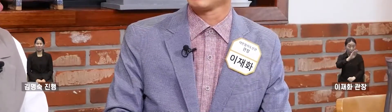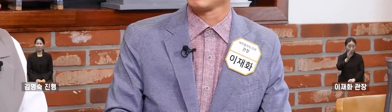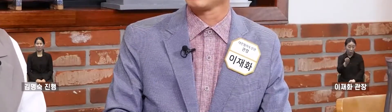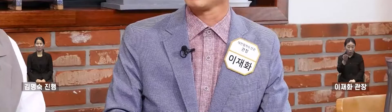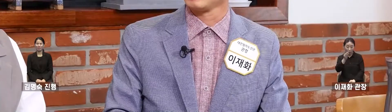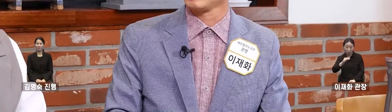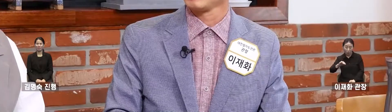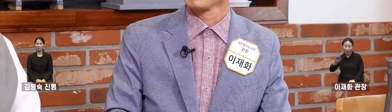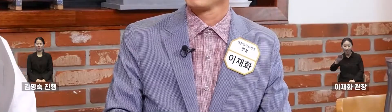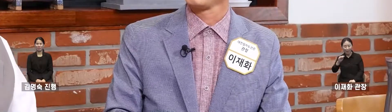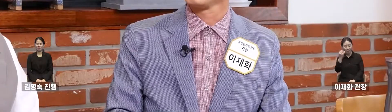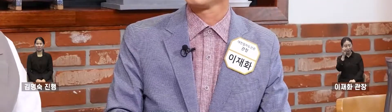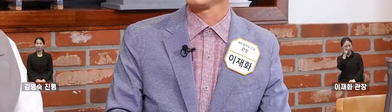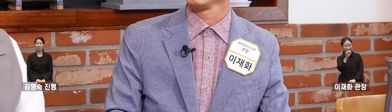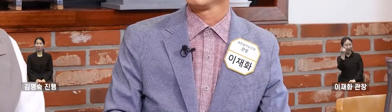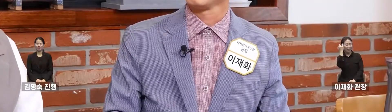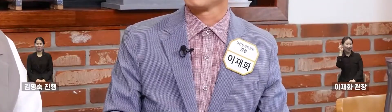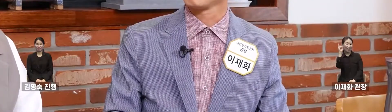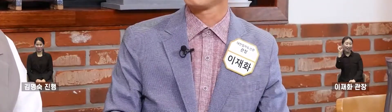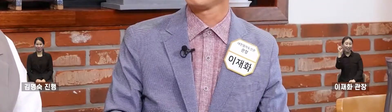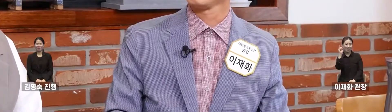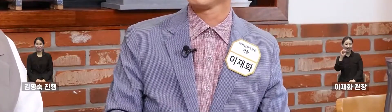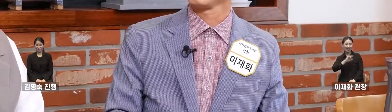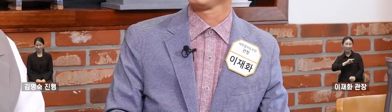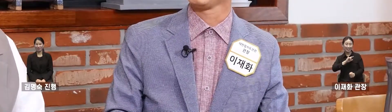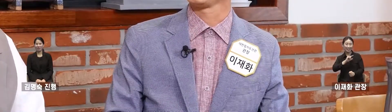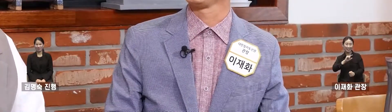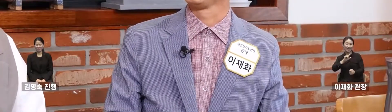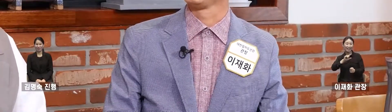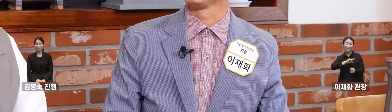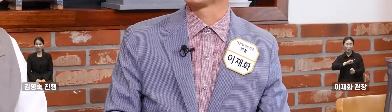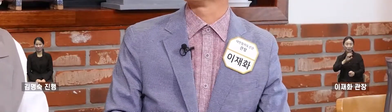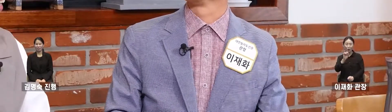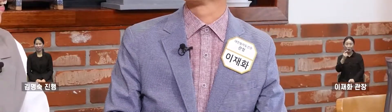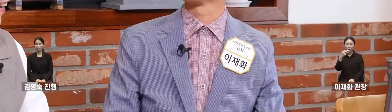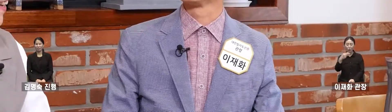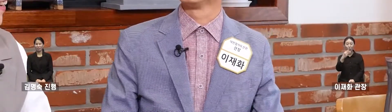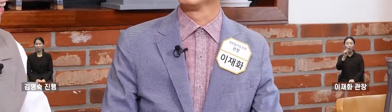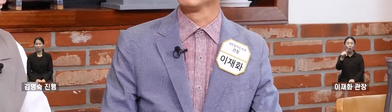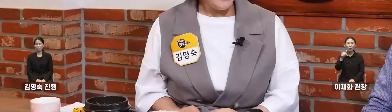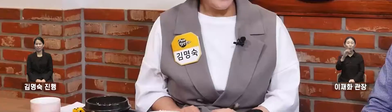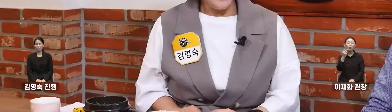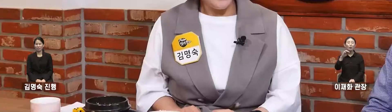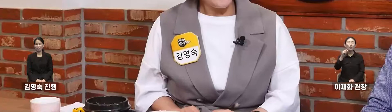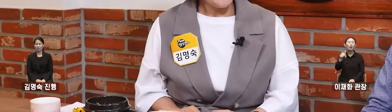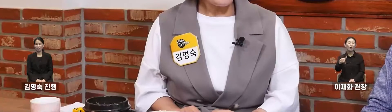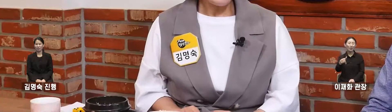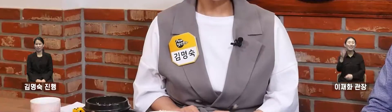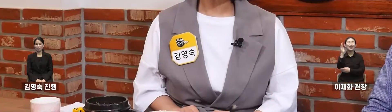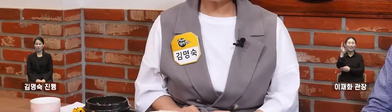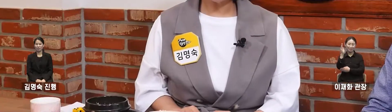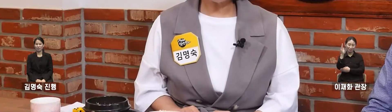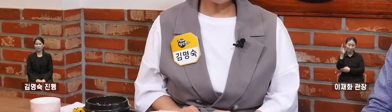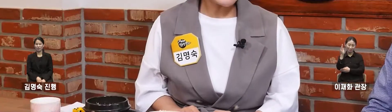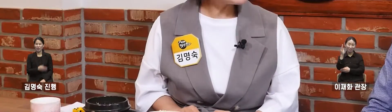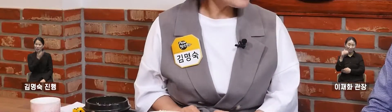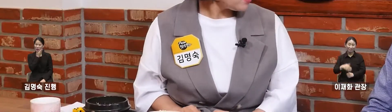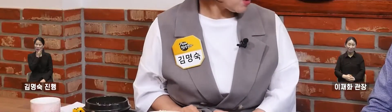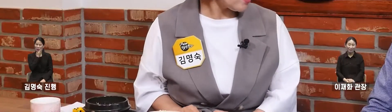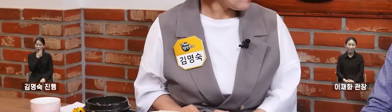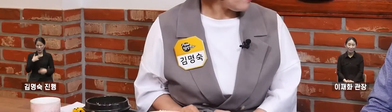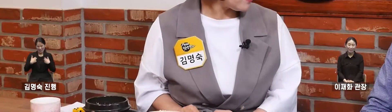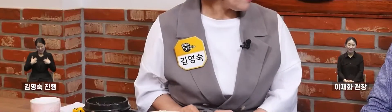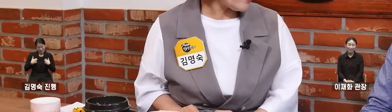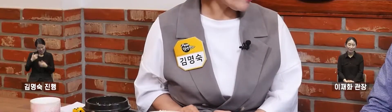그거를 연상을 해서 이름을 올록볼록 이야기 이렇게 만들었습니다. 예. 그래서 아주 귀엽고